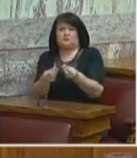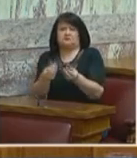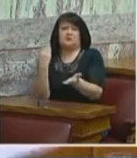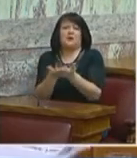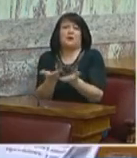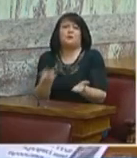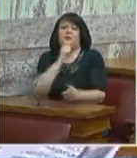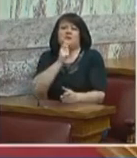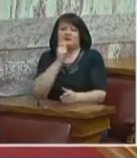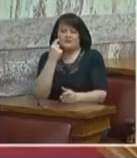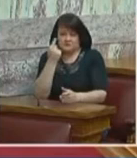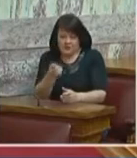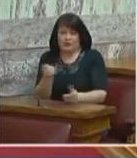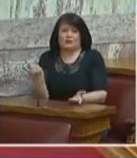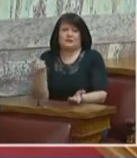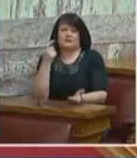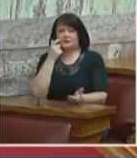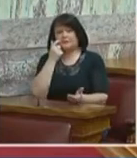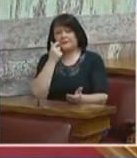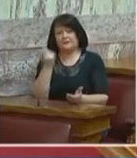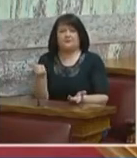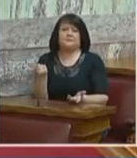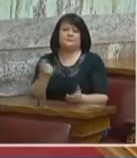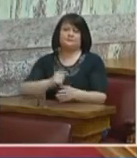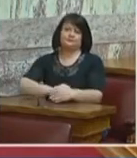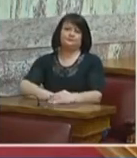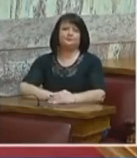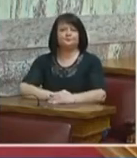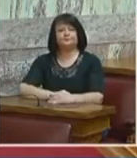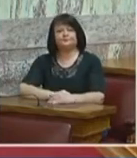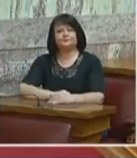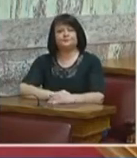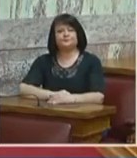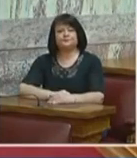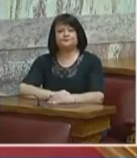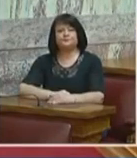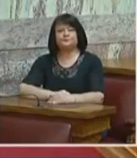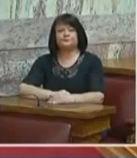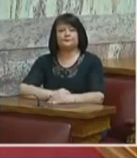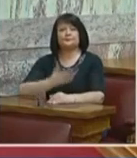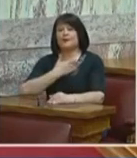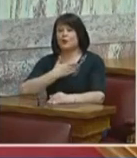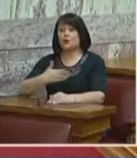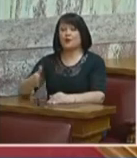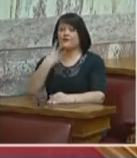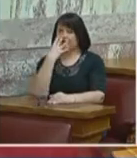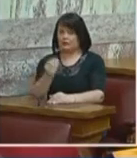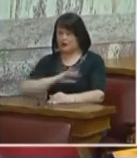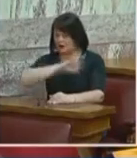αυτή, μιας και είναι ένα έντυπο υλικό. Στο χρονικό διάστημα το οποίο μεσολάβησα από το Φεβρουάριο μέχρι